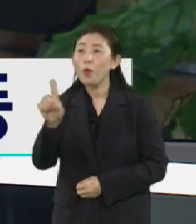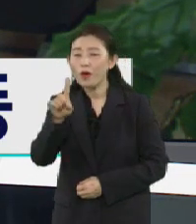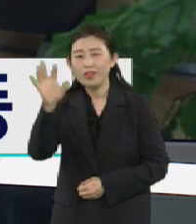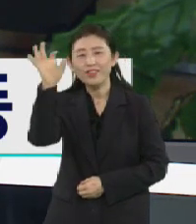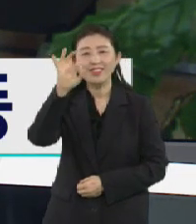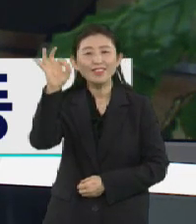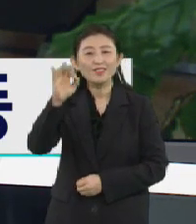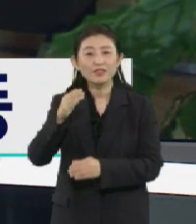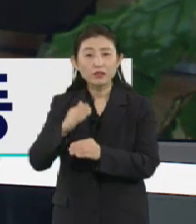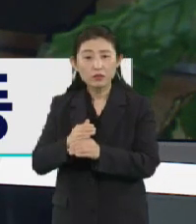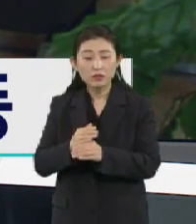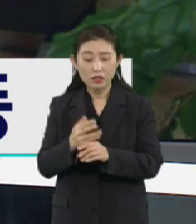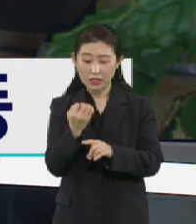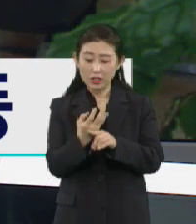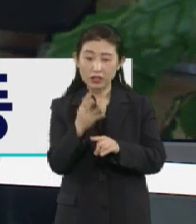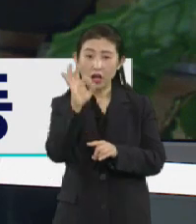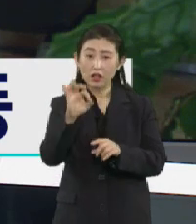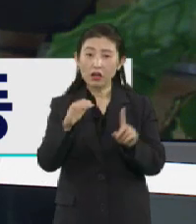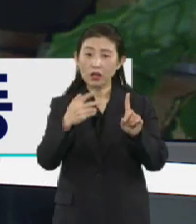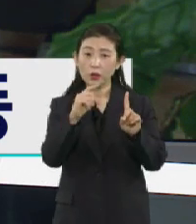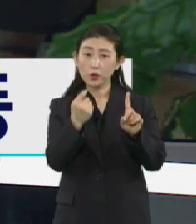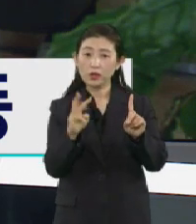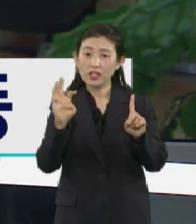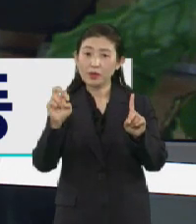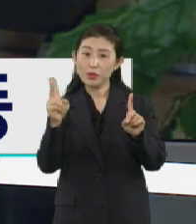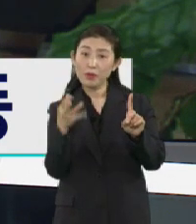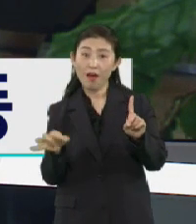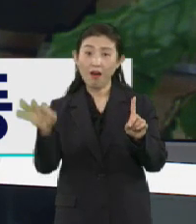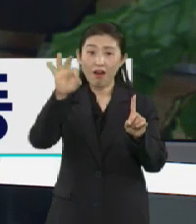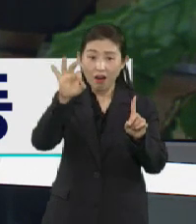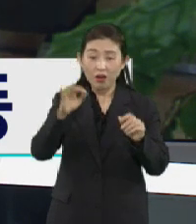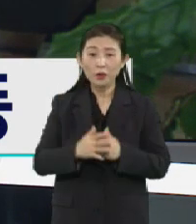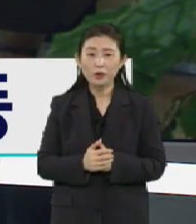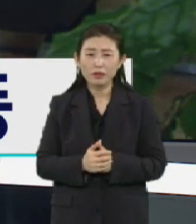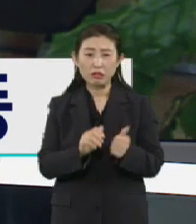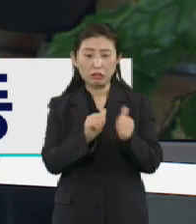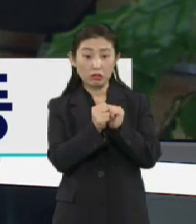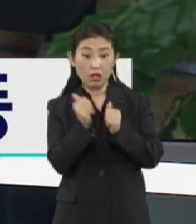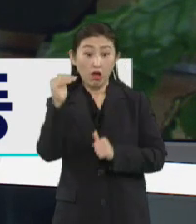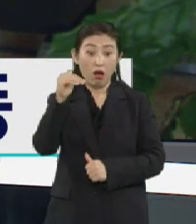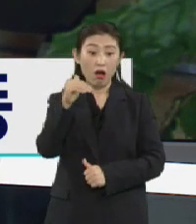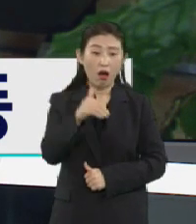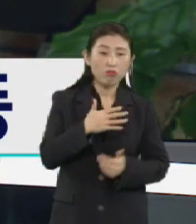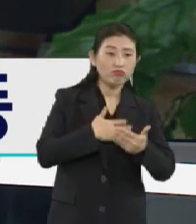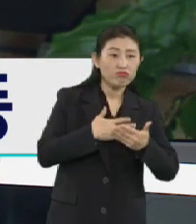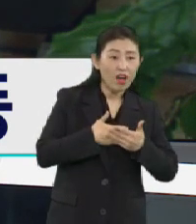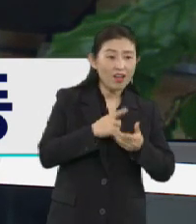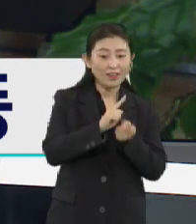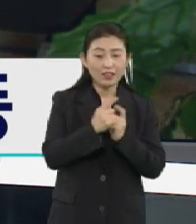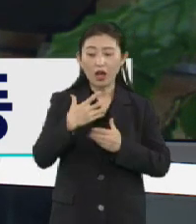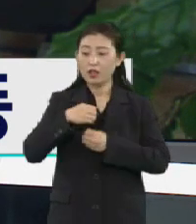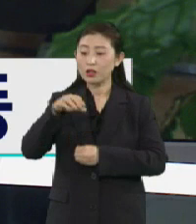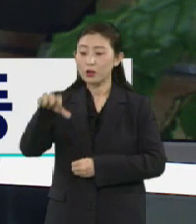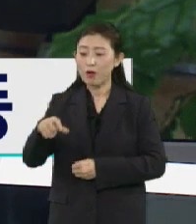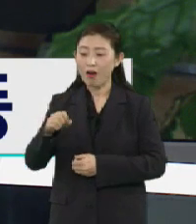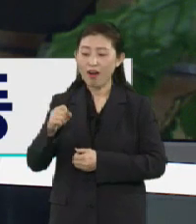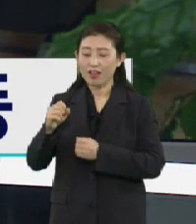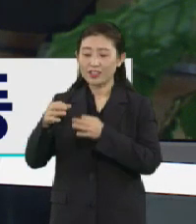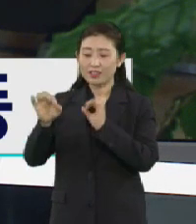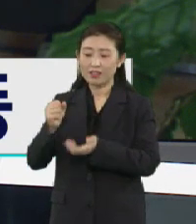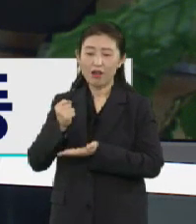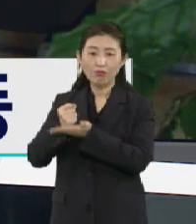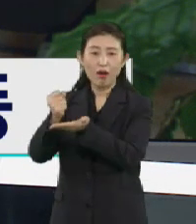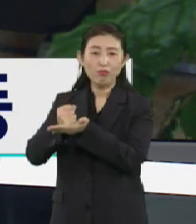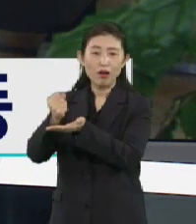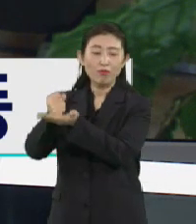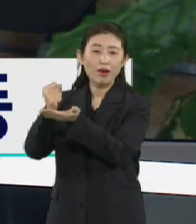있는데요. 금값은 한 돈에 32만 원대를 넘어섰고 증시 불안 여파로 고객 예탁금은 빠지는 반면